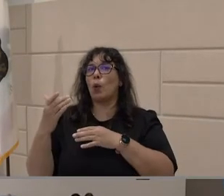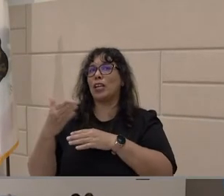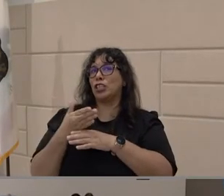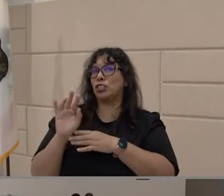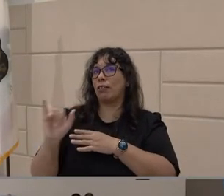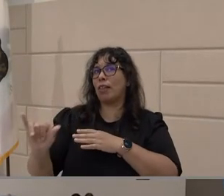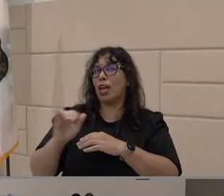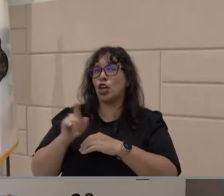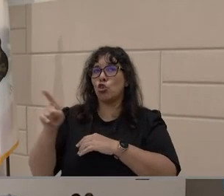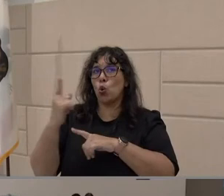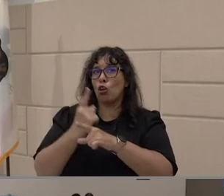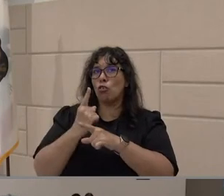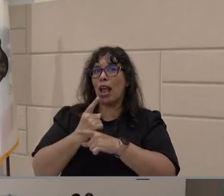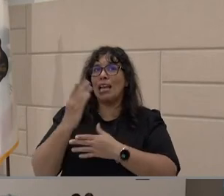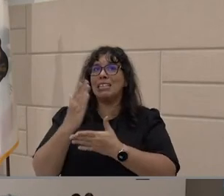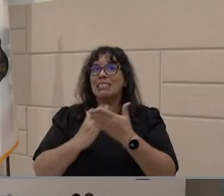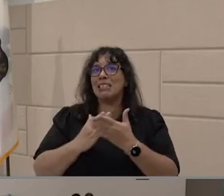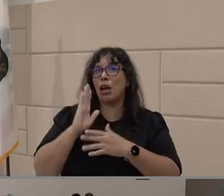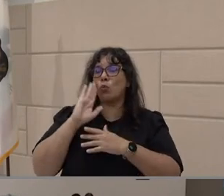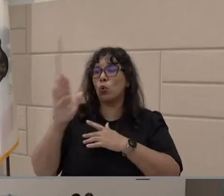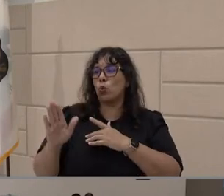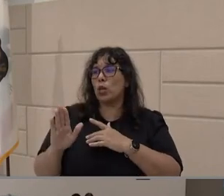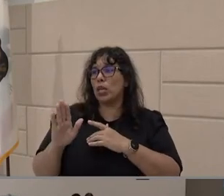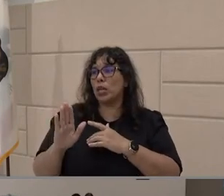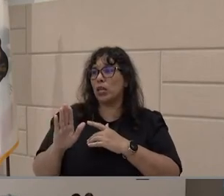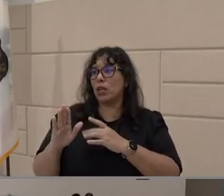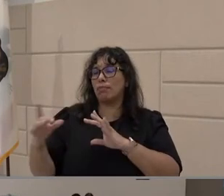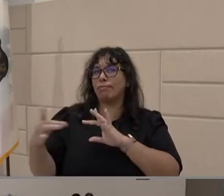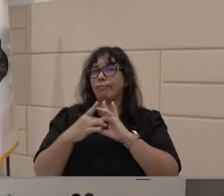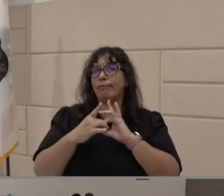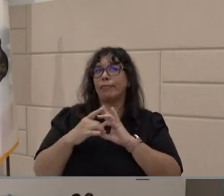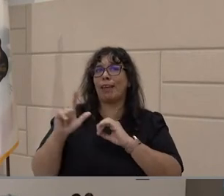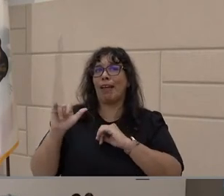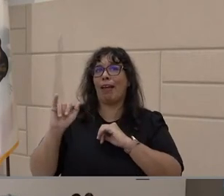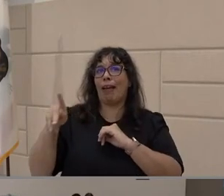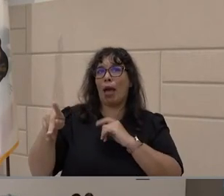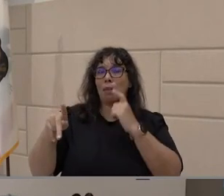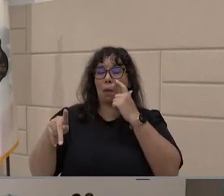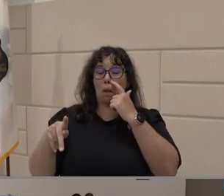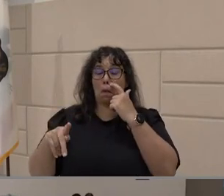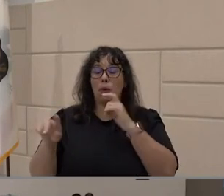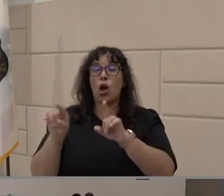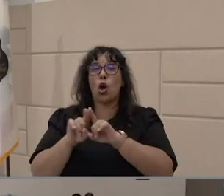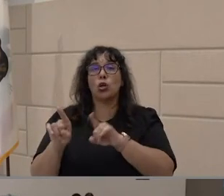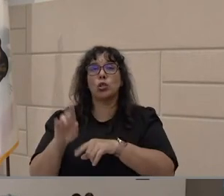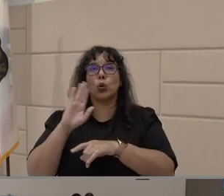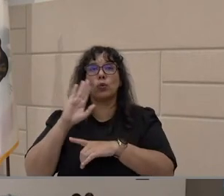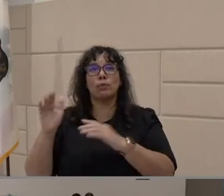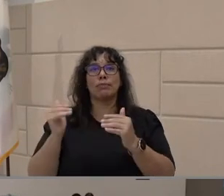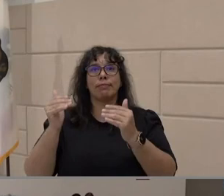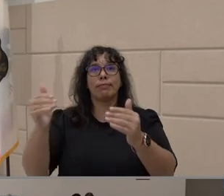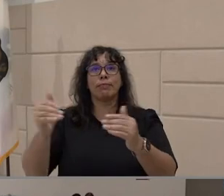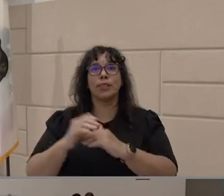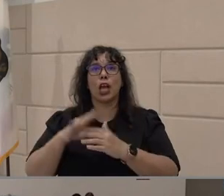ដូច្នេះអ្វីដែលលោកស្រីបាននិយាយនឹងគឺ ល្អគឺត្រឹមត្រូវ